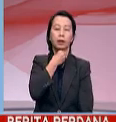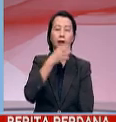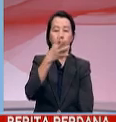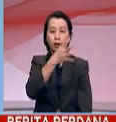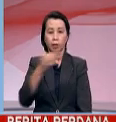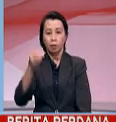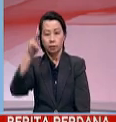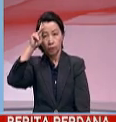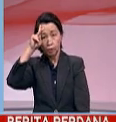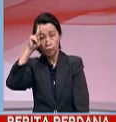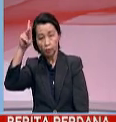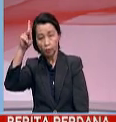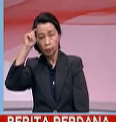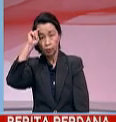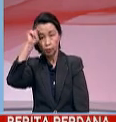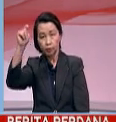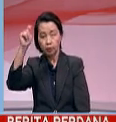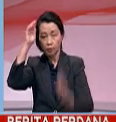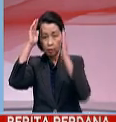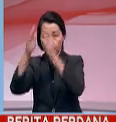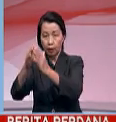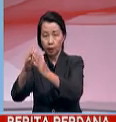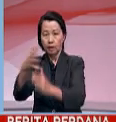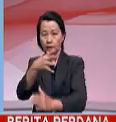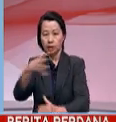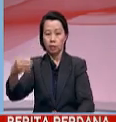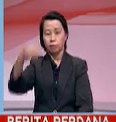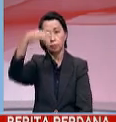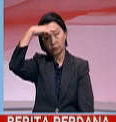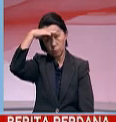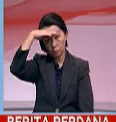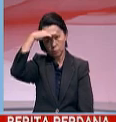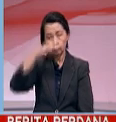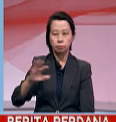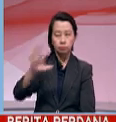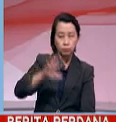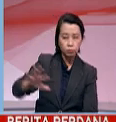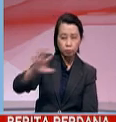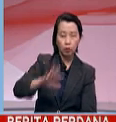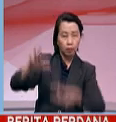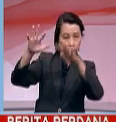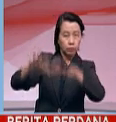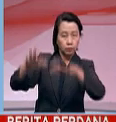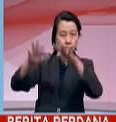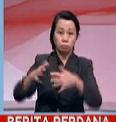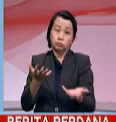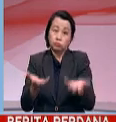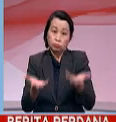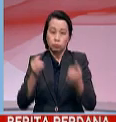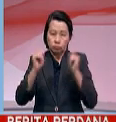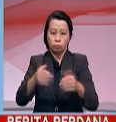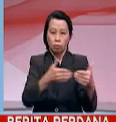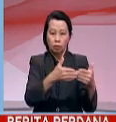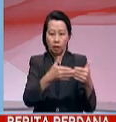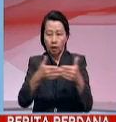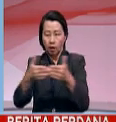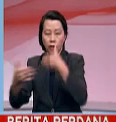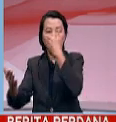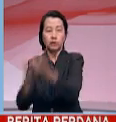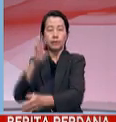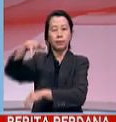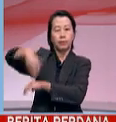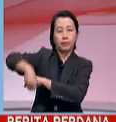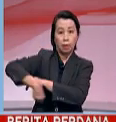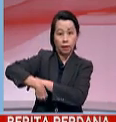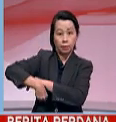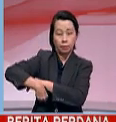sebahagian negeri Kelantan, Terengganu, Pahang dan juga Johor. Diramalkan keadaan ini berpotensi untuk berlanjutan sehingga ke